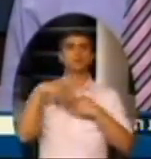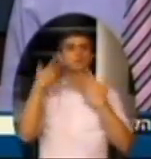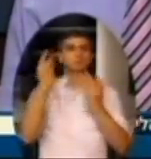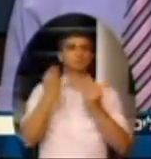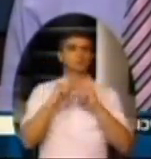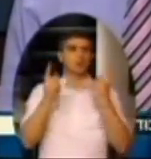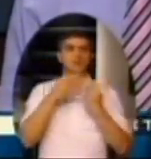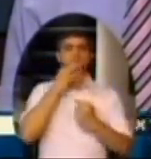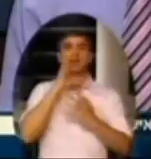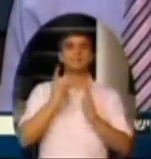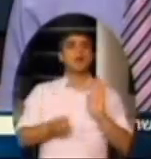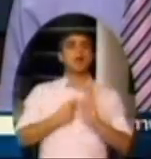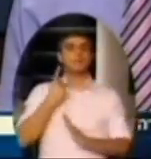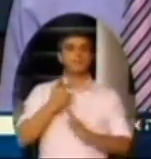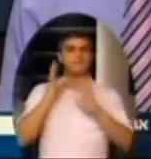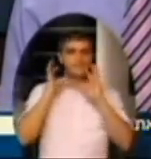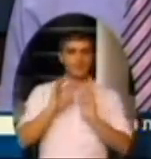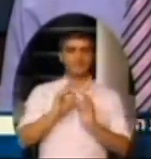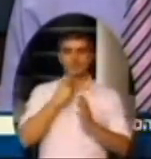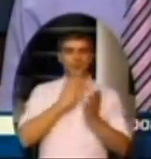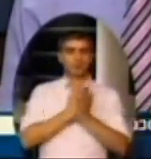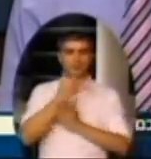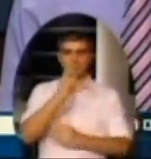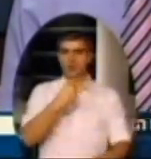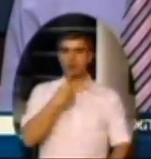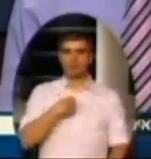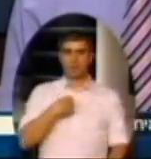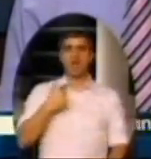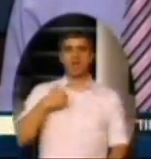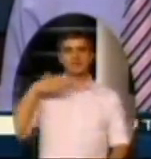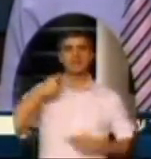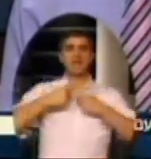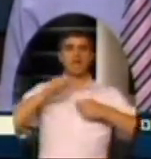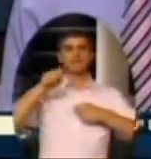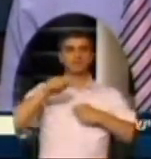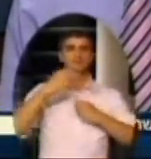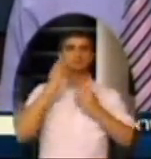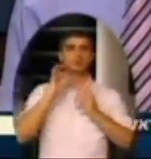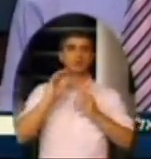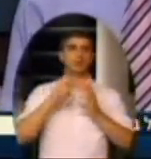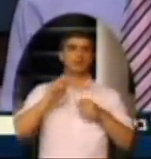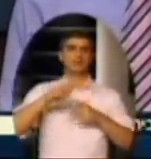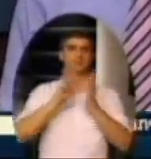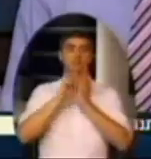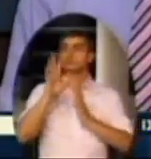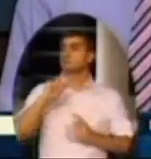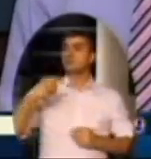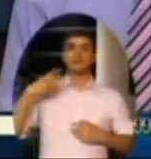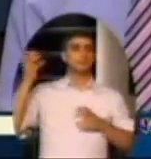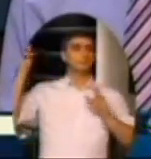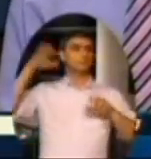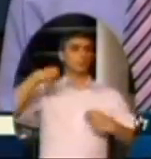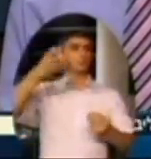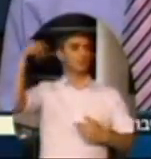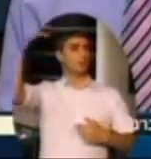חוט זה משהו אחר השאלה אם הפעם באמת בשיא הכנות אתה יכול לומר לנו אני אהיה חבר הכנסת ה-19 מי שיודע ממליך מלכים ולא